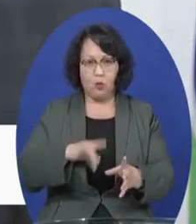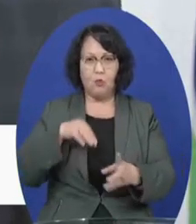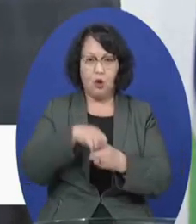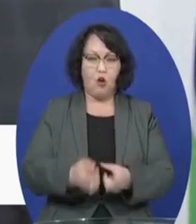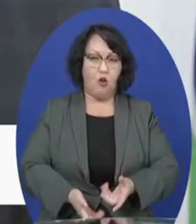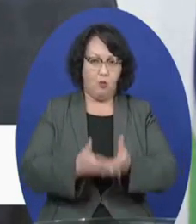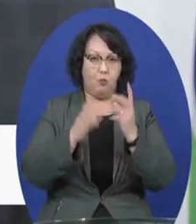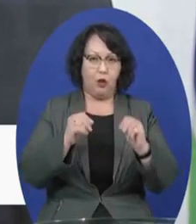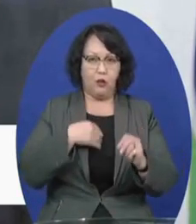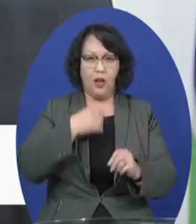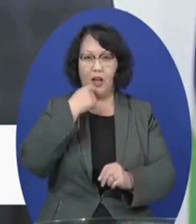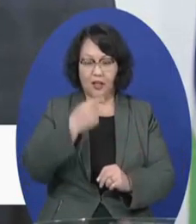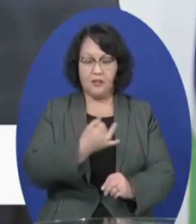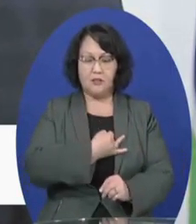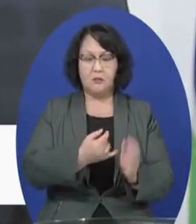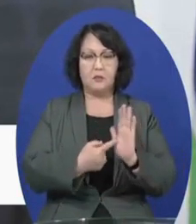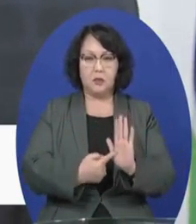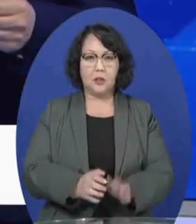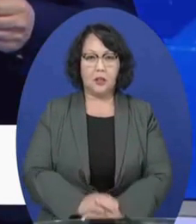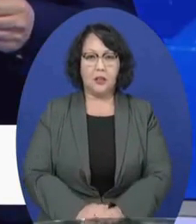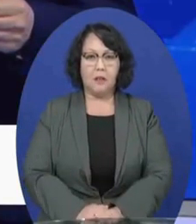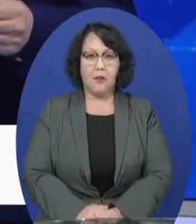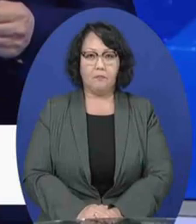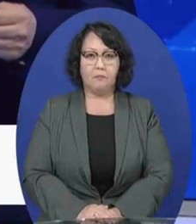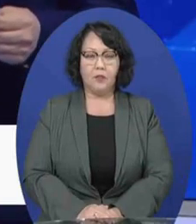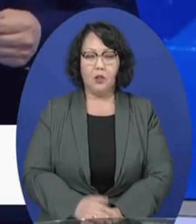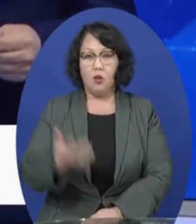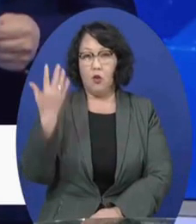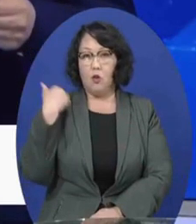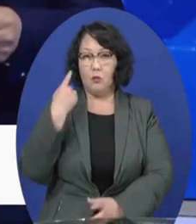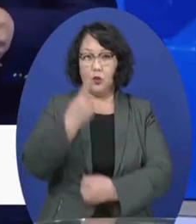нэмэр болно гэдэгт итгэлтэй байна. За өнгөрсөн жил бүгд найрамд